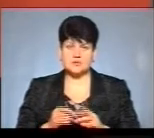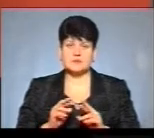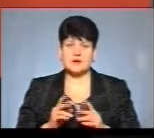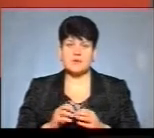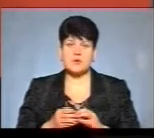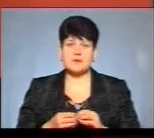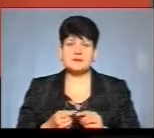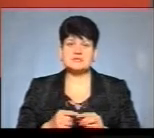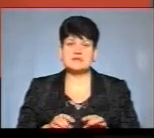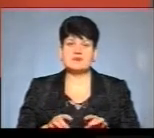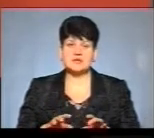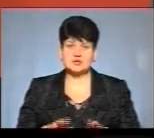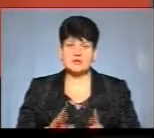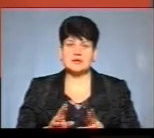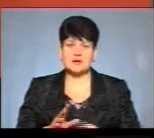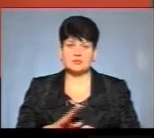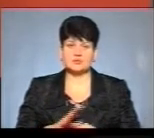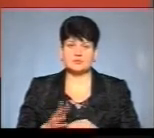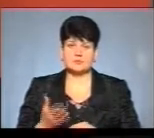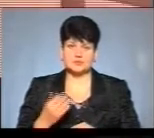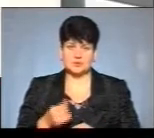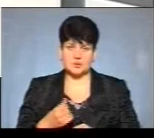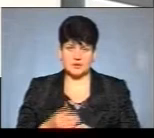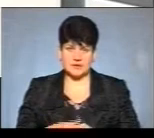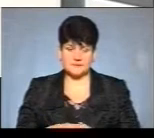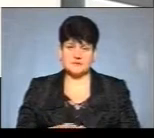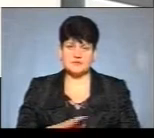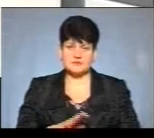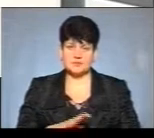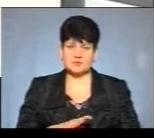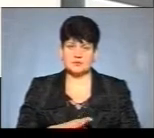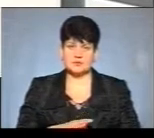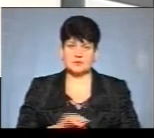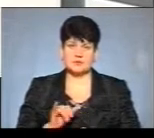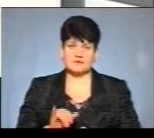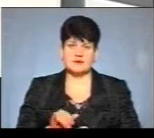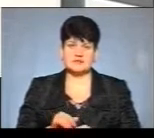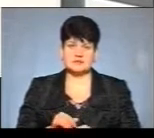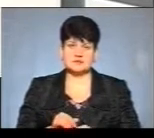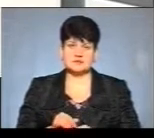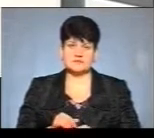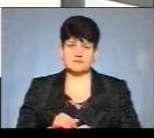ця вирішувалася, як було минулими роками? Чи стикалися ви ж з такими викликами?